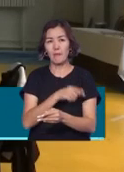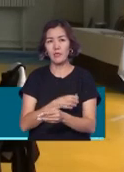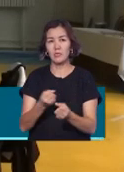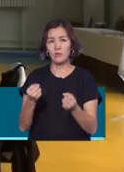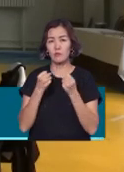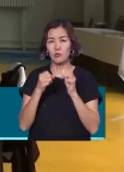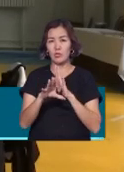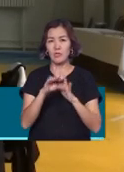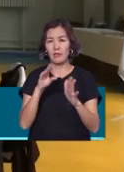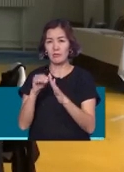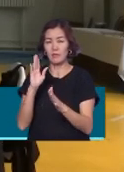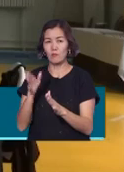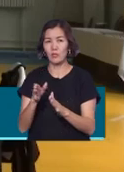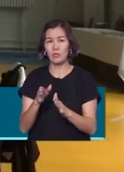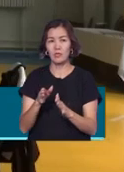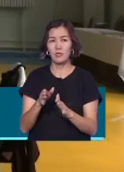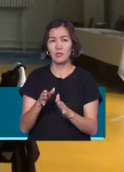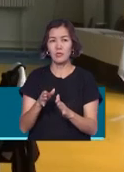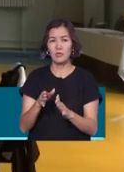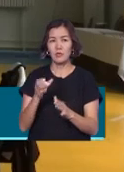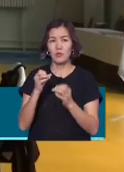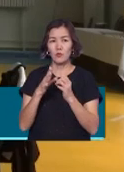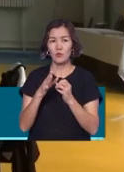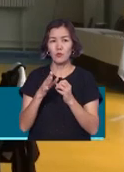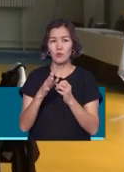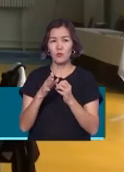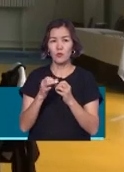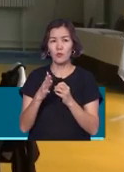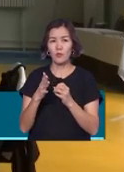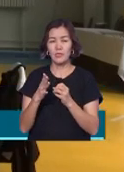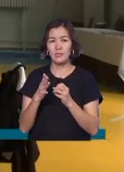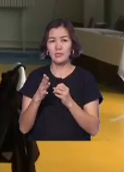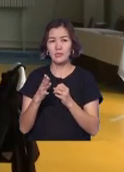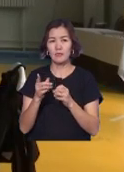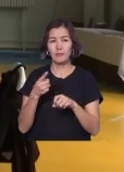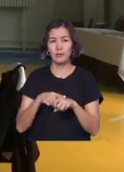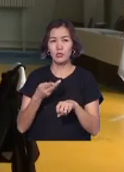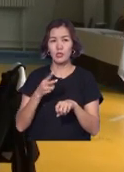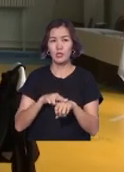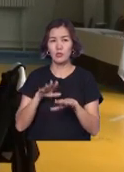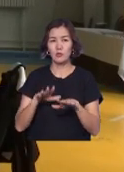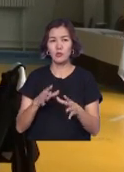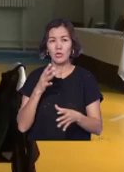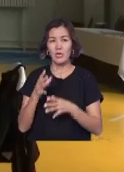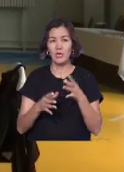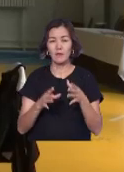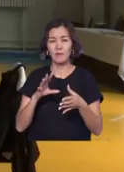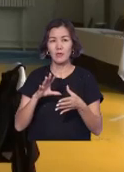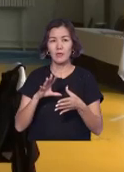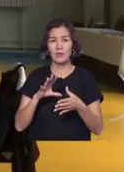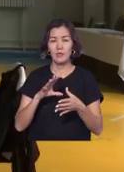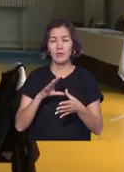мықтыларын анықтайтын болады. Осы 14-15 жас аралығындағы жастар арасынан бірінші, екінші орын алған балалар әлем чемпионатына тікелей жолдама